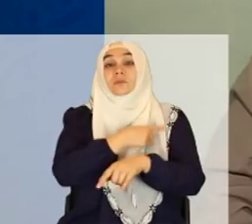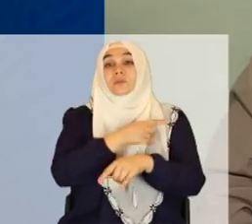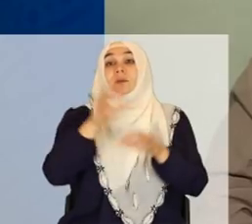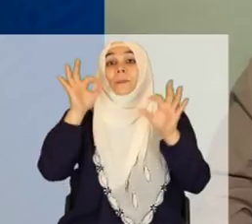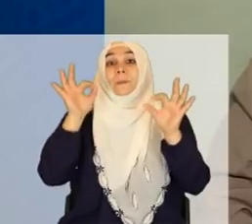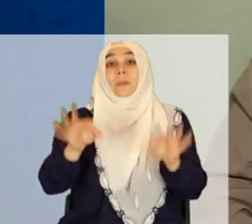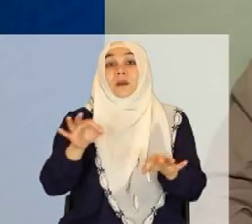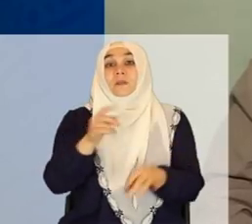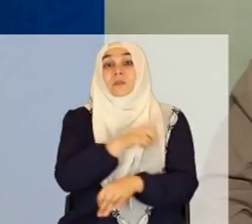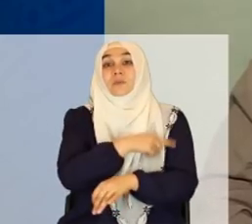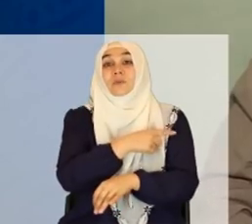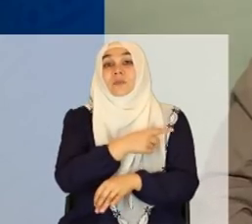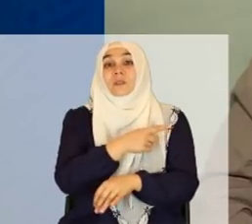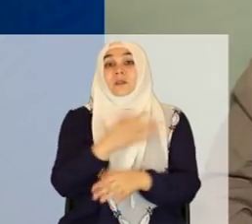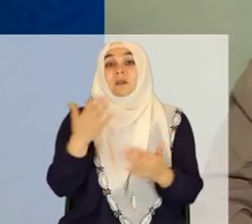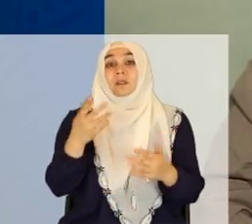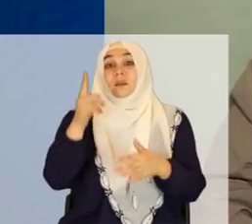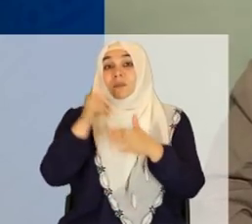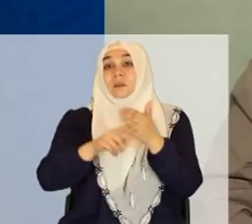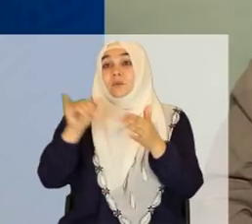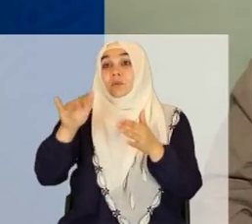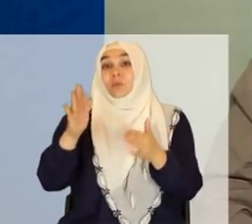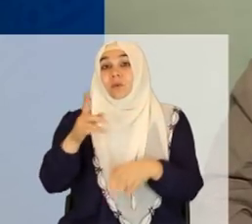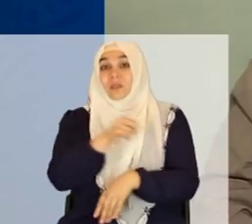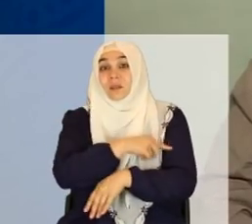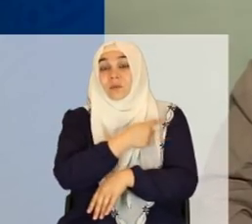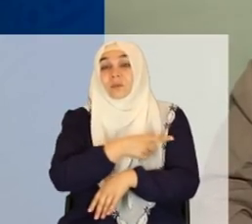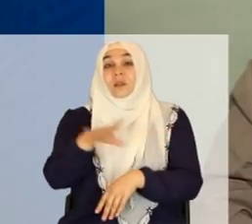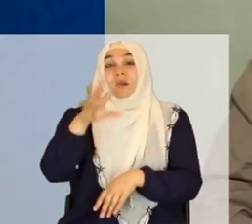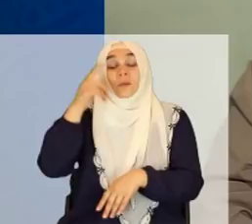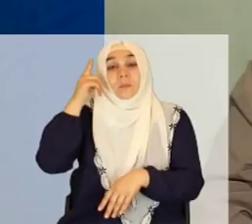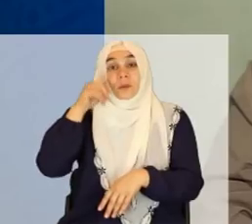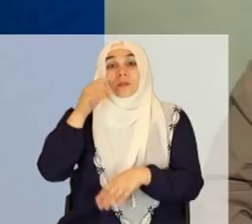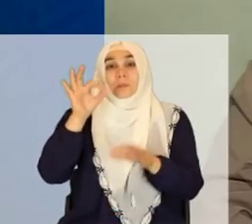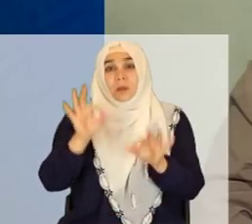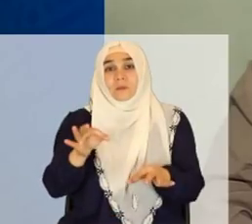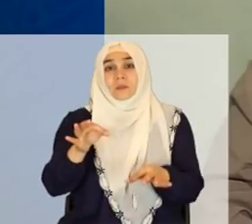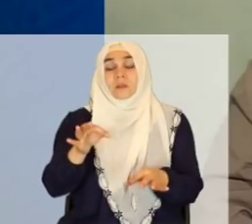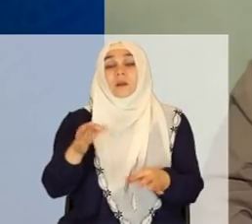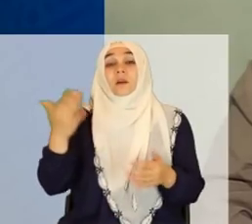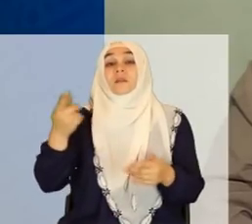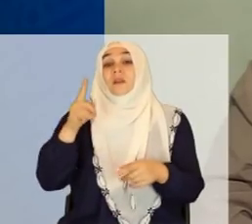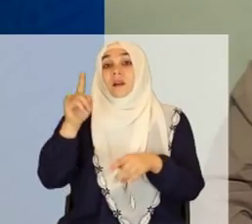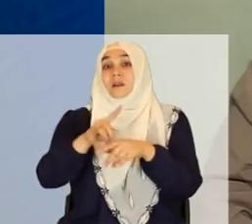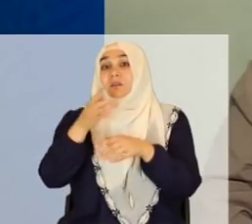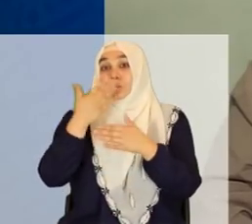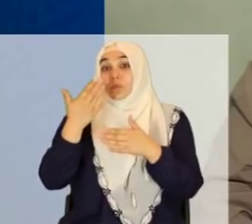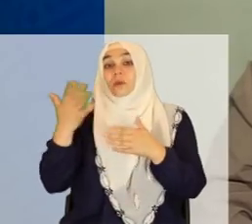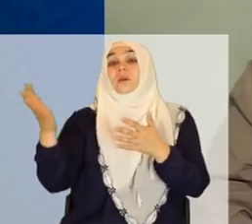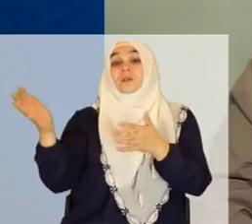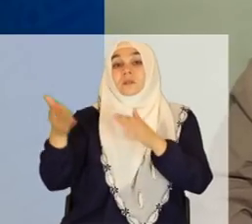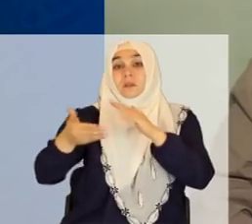deyiladi. Hoziq tabib degani İman, etiqadlik, tıbni yakşı bilgen puhta adamlar, yalgan yapırmaydın